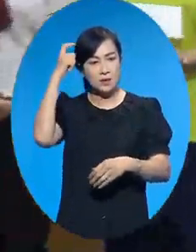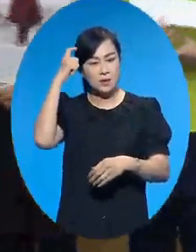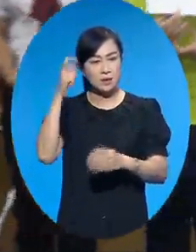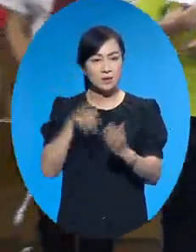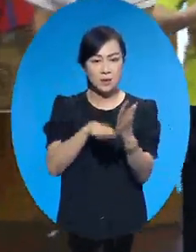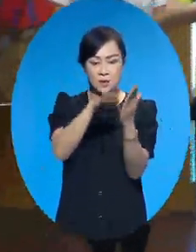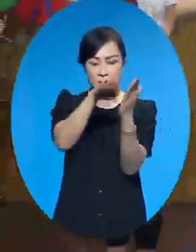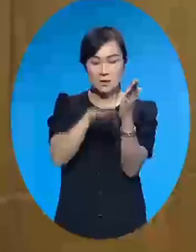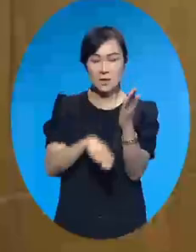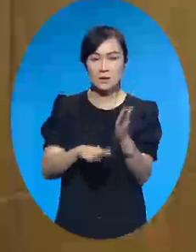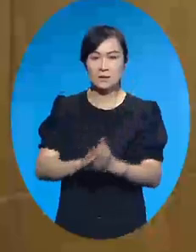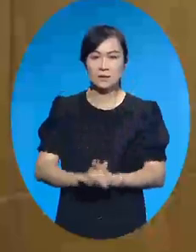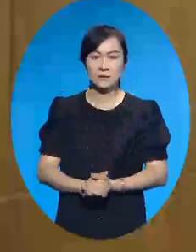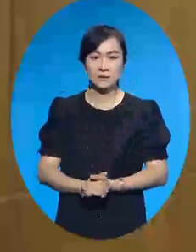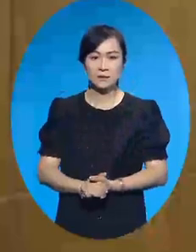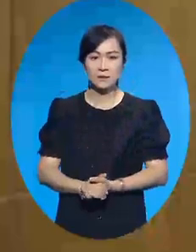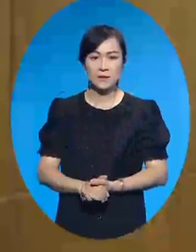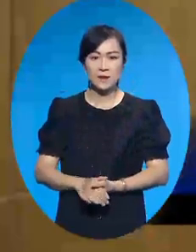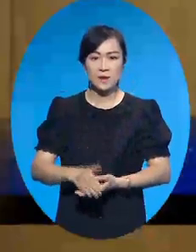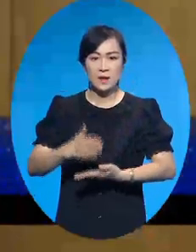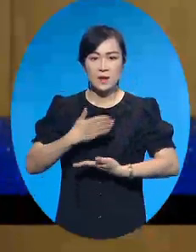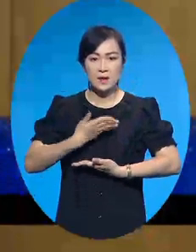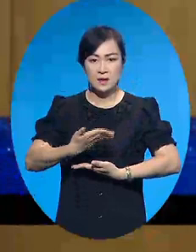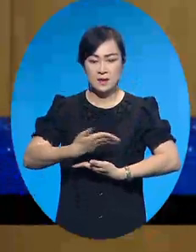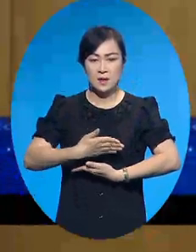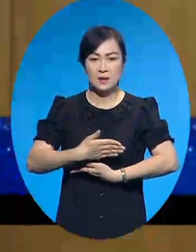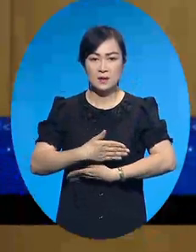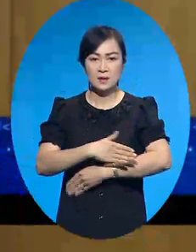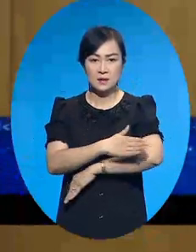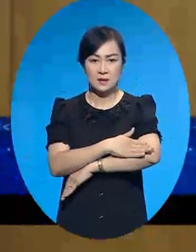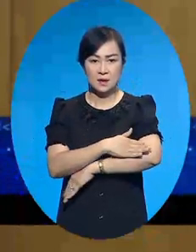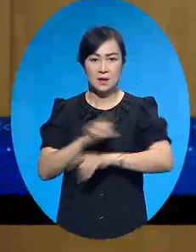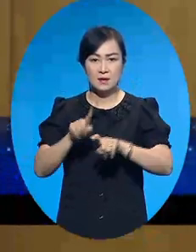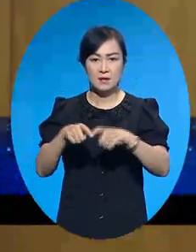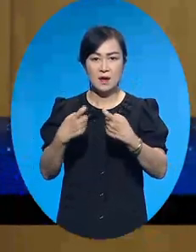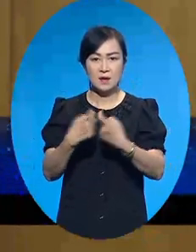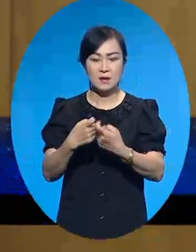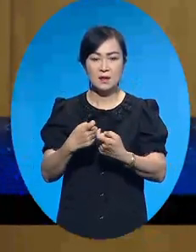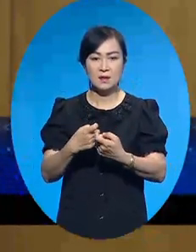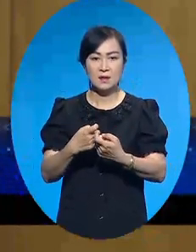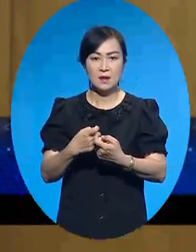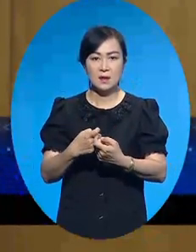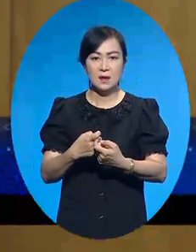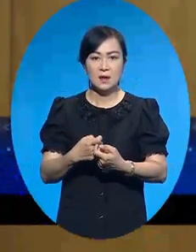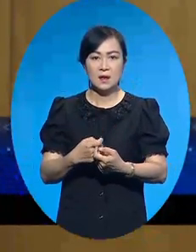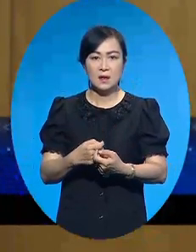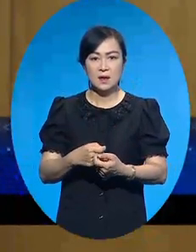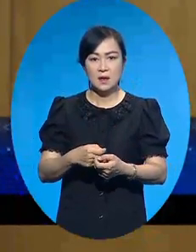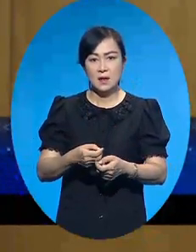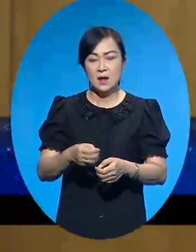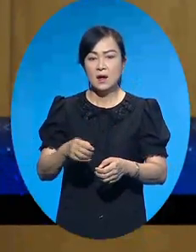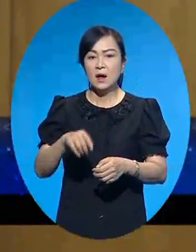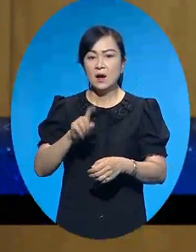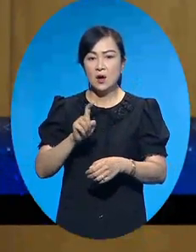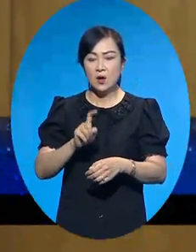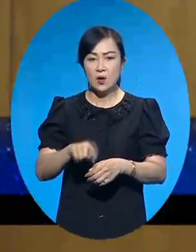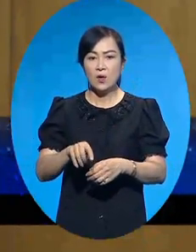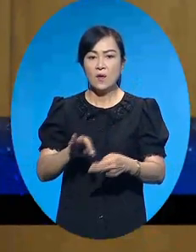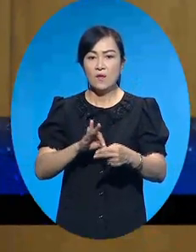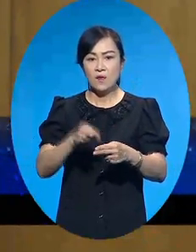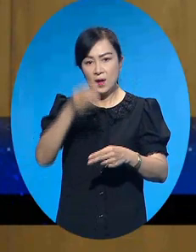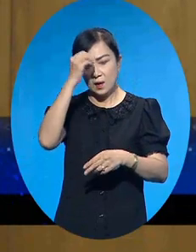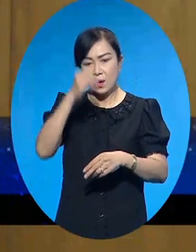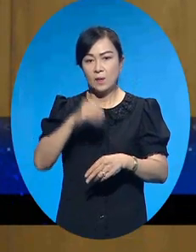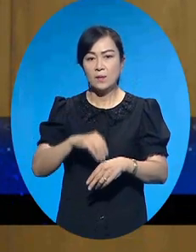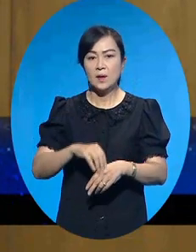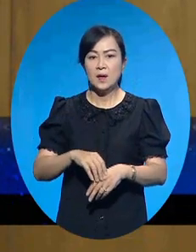trình. Sau khi mà nhận được sự tài trợ thì gia đình em đỡ đần hơn trong vấn đề kinh tế và vấn đề học vấn của hai chị em. Cũng nhờ